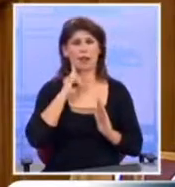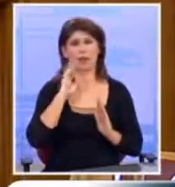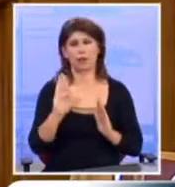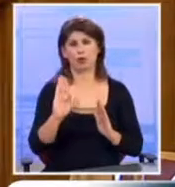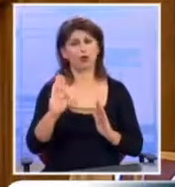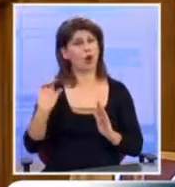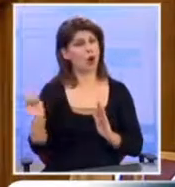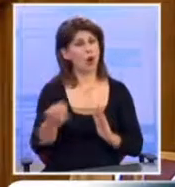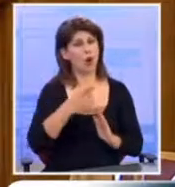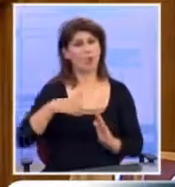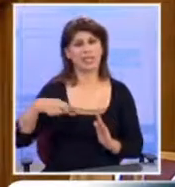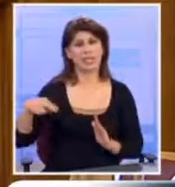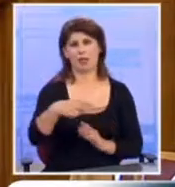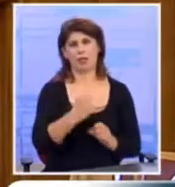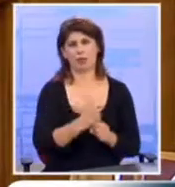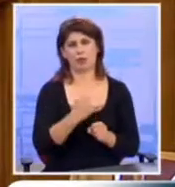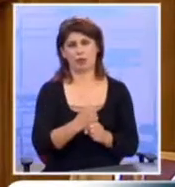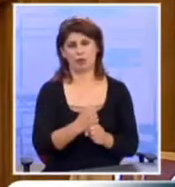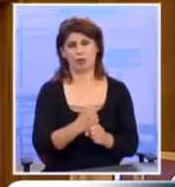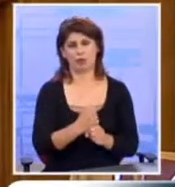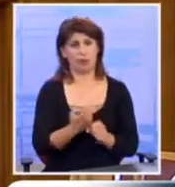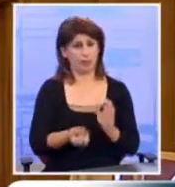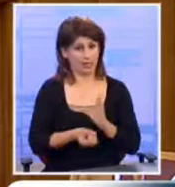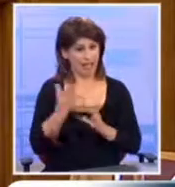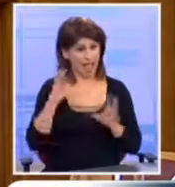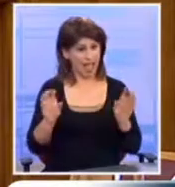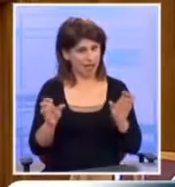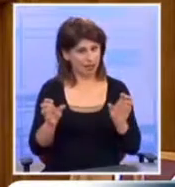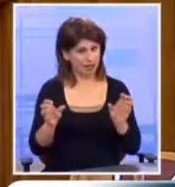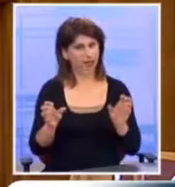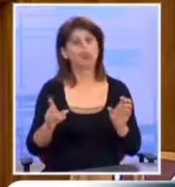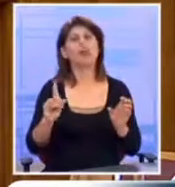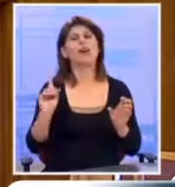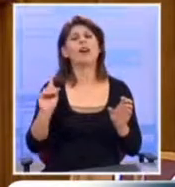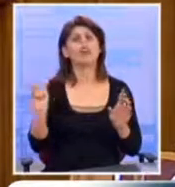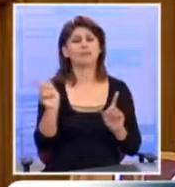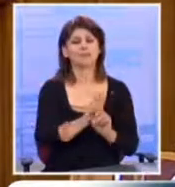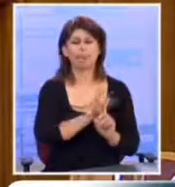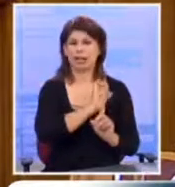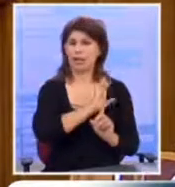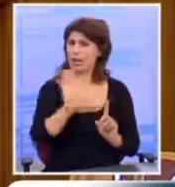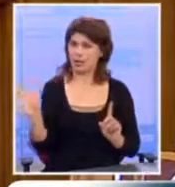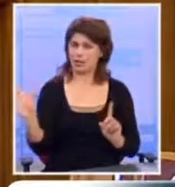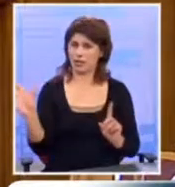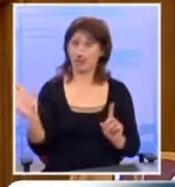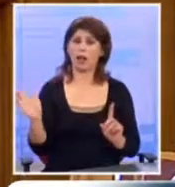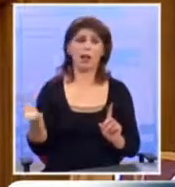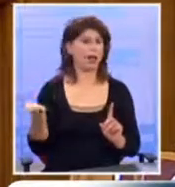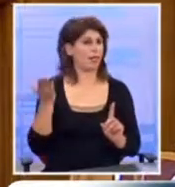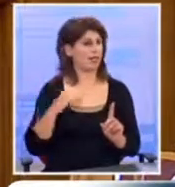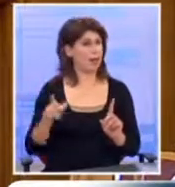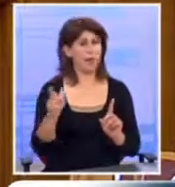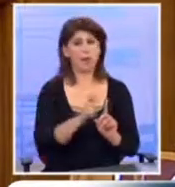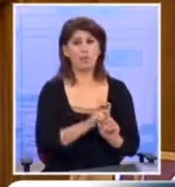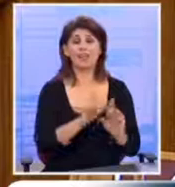οι συνάδελφοι στη δουλειά τους. Από τη νέα ΕΡΤ δεν αποκλείεται κανένας. Δεν